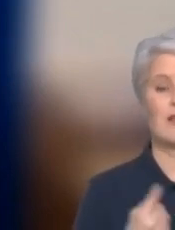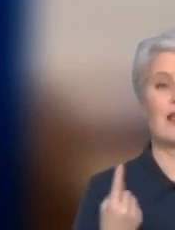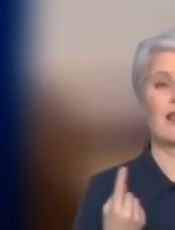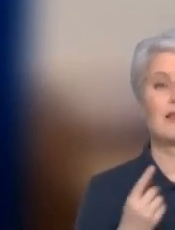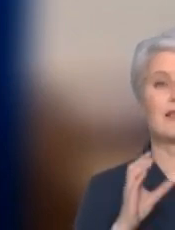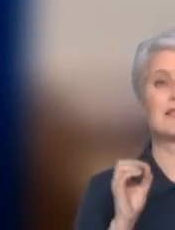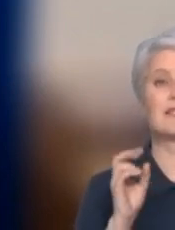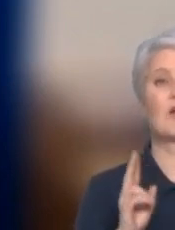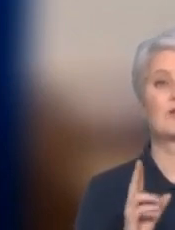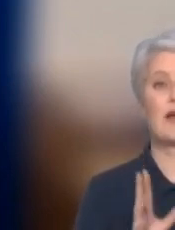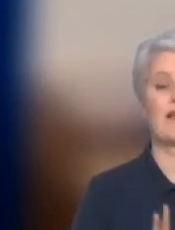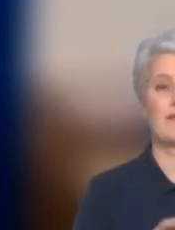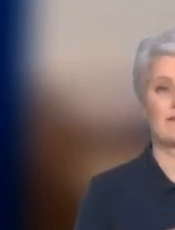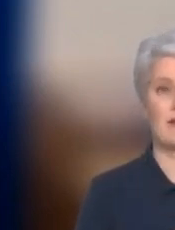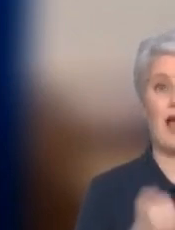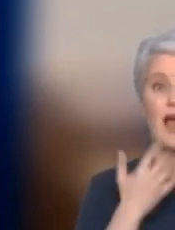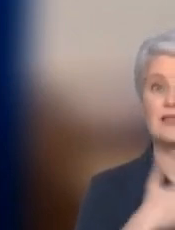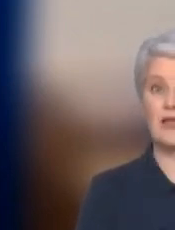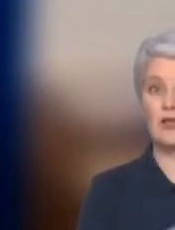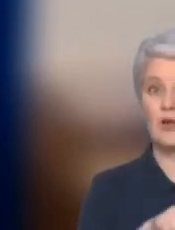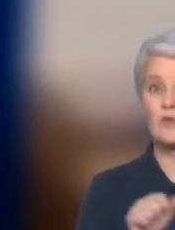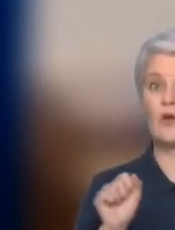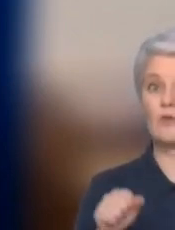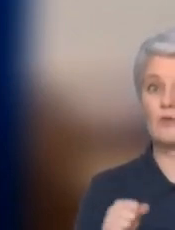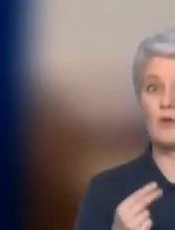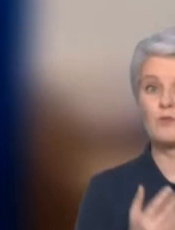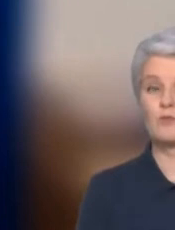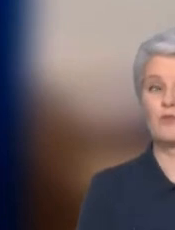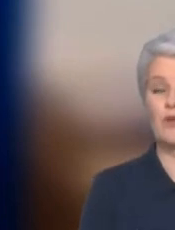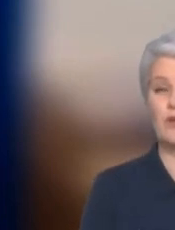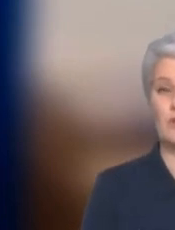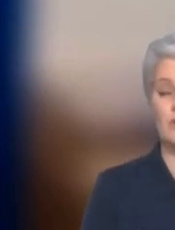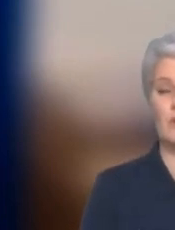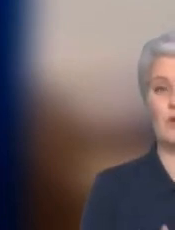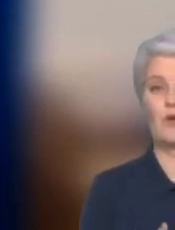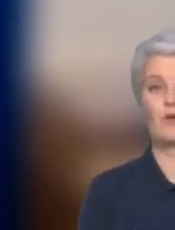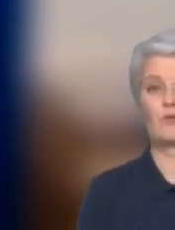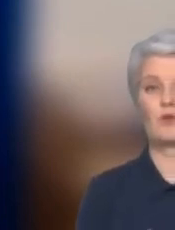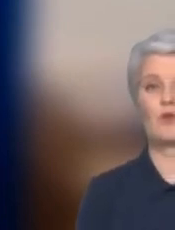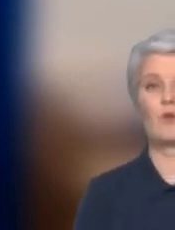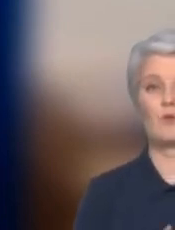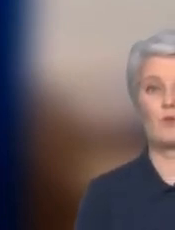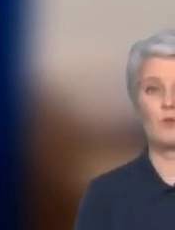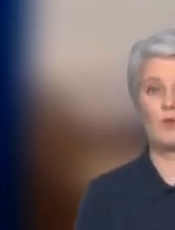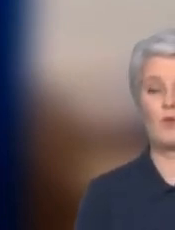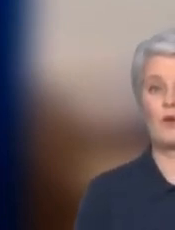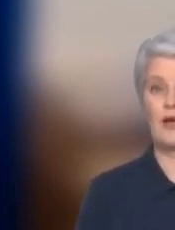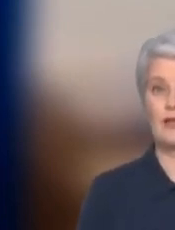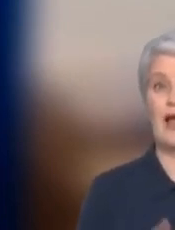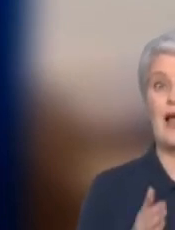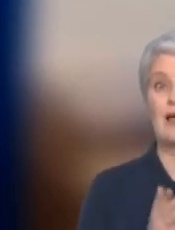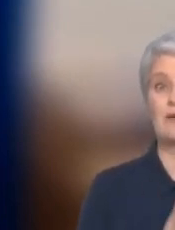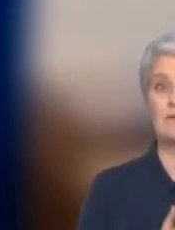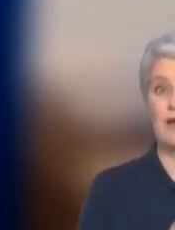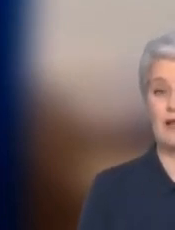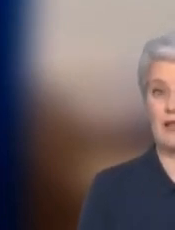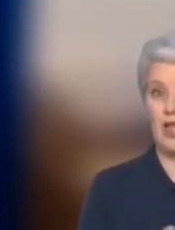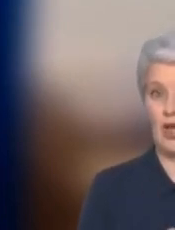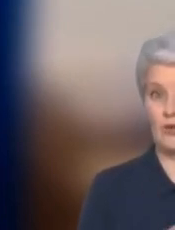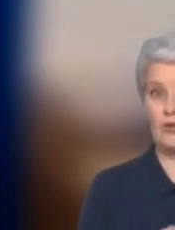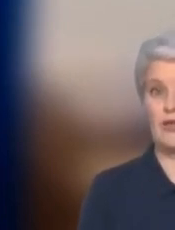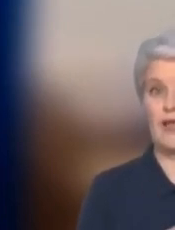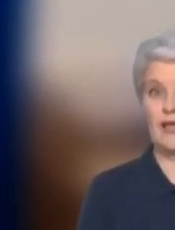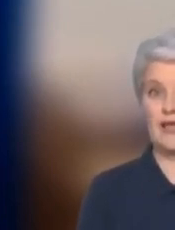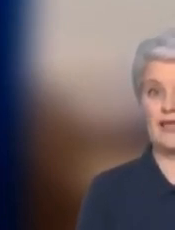соціальний внесок. Але за кордоном люди можуть підпрацьовувати, отримувати якусь допомогу, таким чином мати певні кошти,